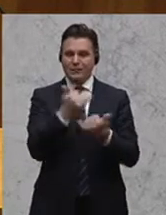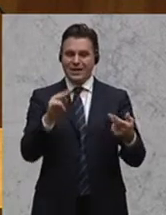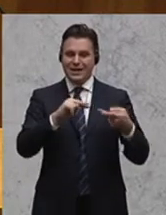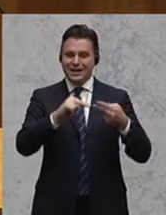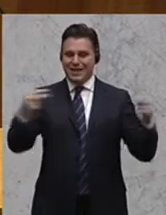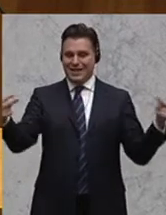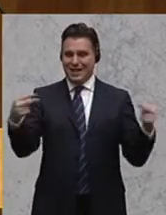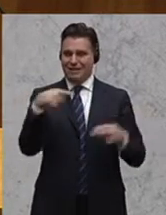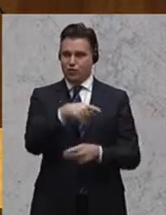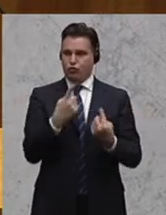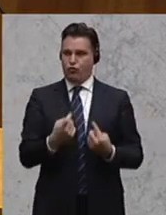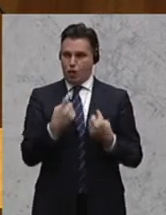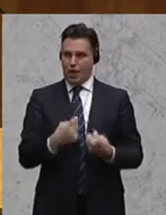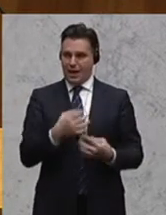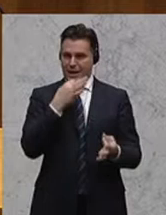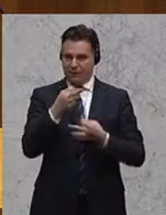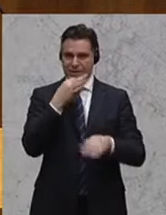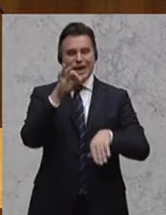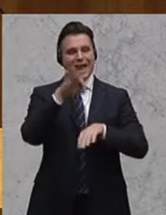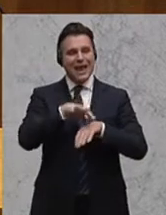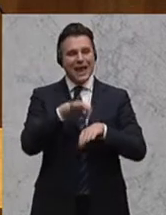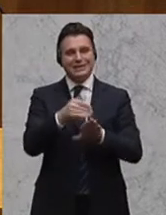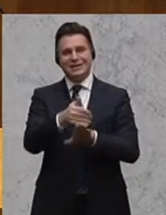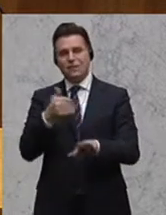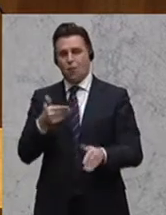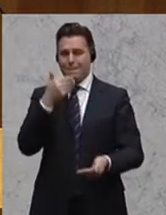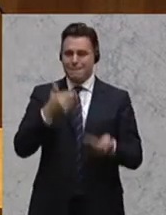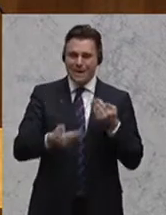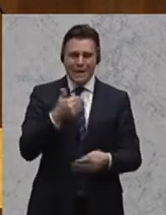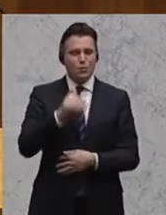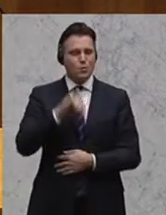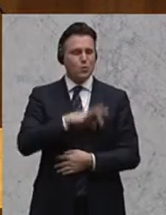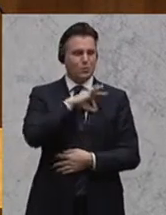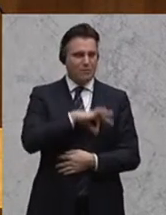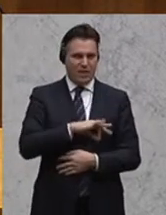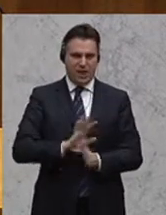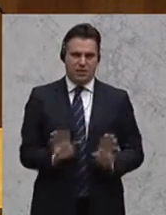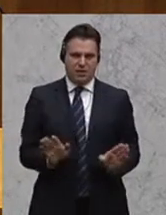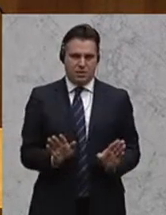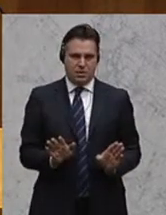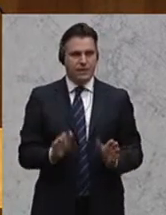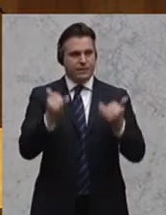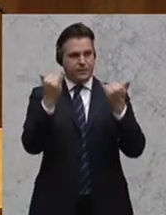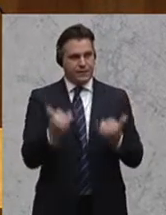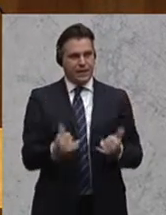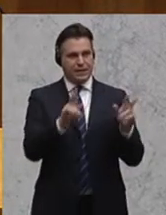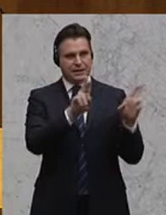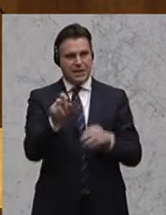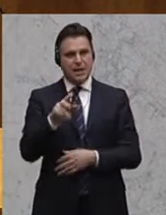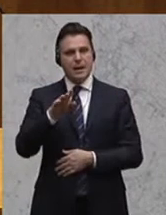Elternschaft geregelt. Eine ausführliche ärztliche Beratung ist verpflichtend. Und ich komme nun zum Thema der